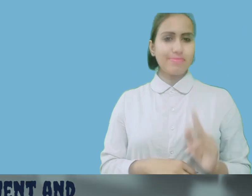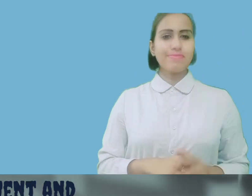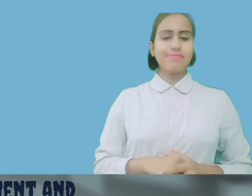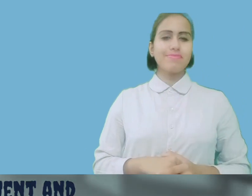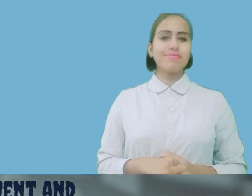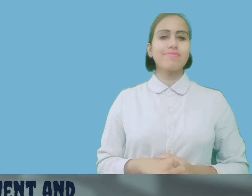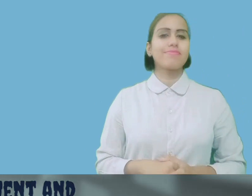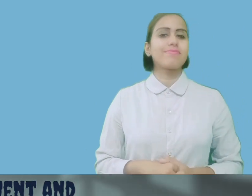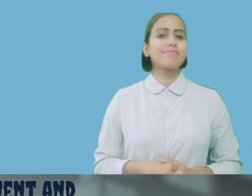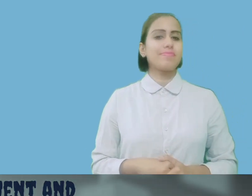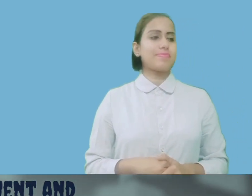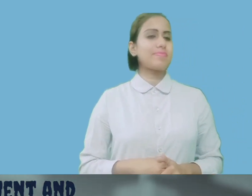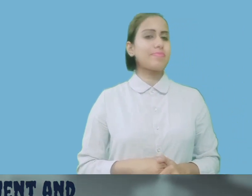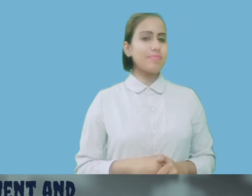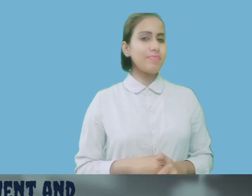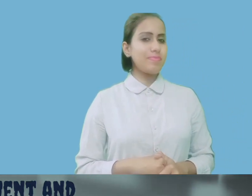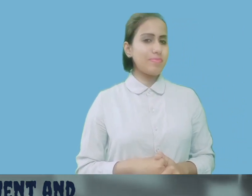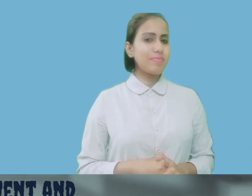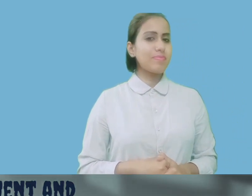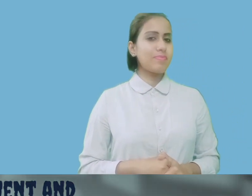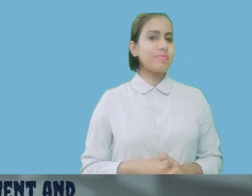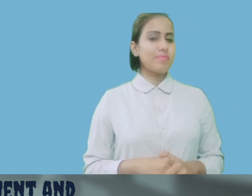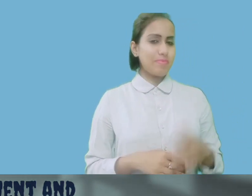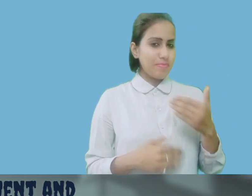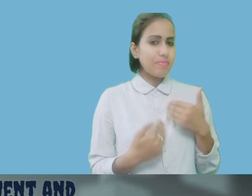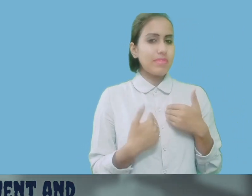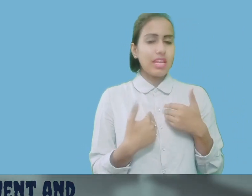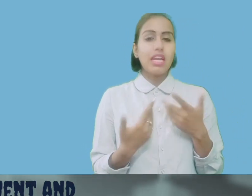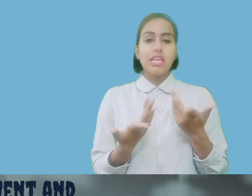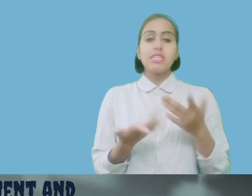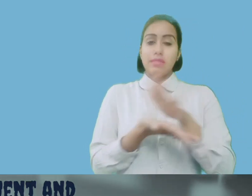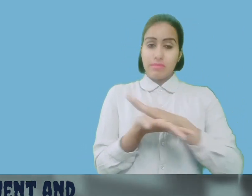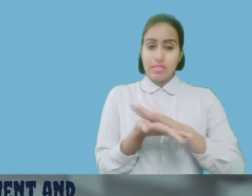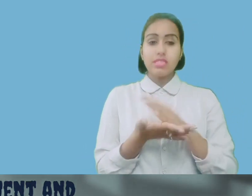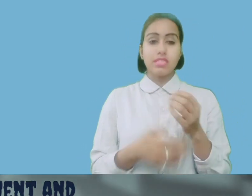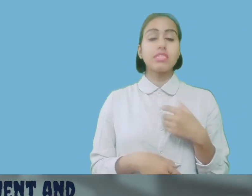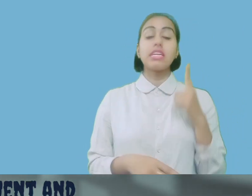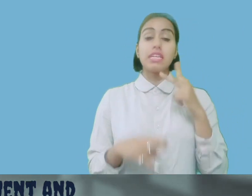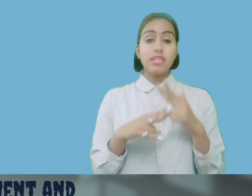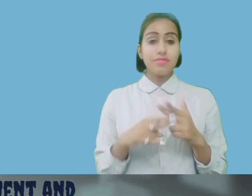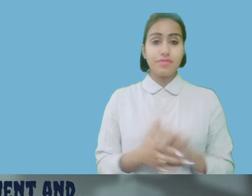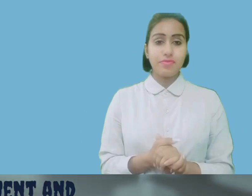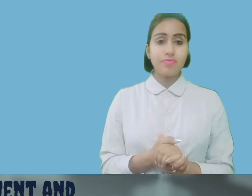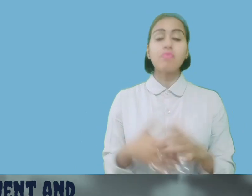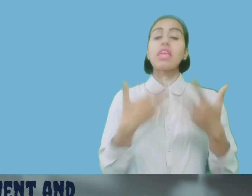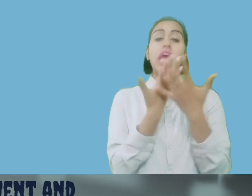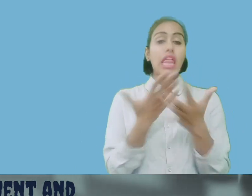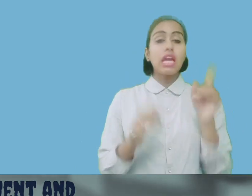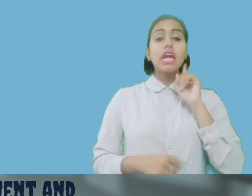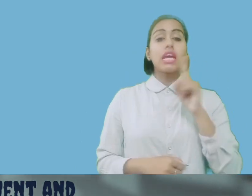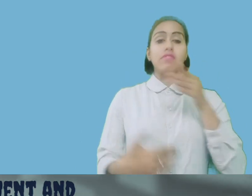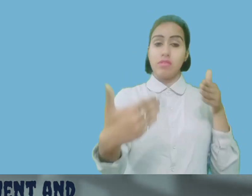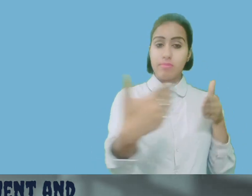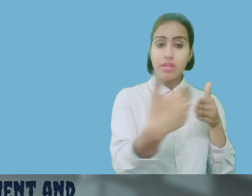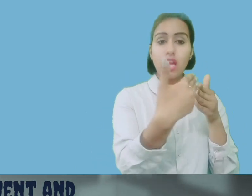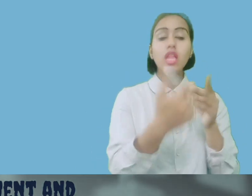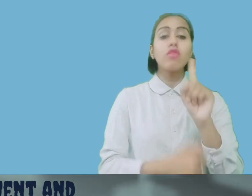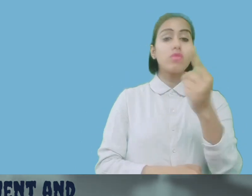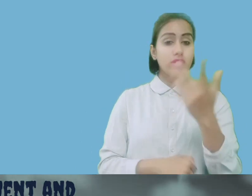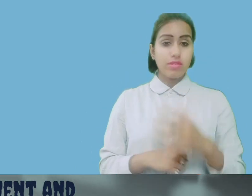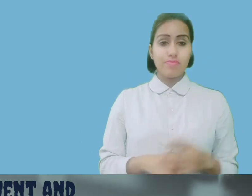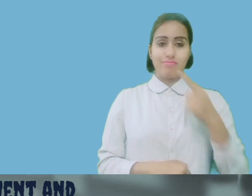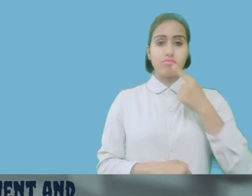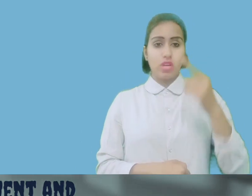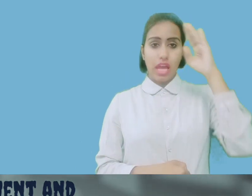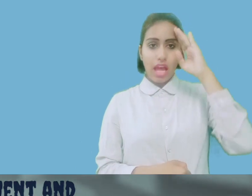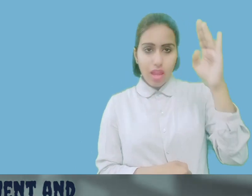गुड आफ्टरनून बोल सकते हैं। शाम के वक्त मिल रहे हैं तो आप गुड इवनिंग बोल सकते हैं क्योंकि सूरज डूब चुका है। इस तरह